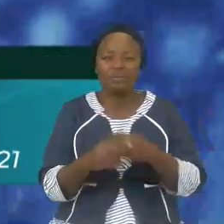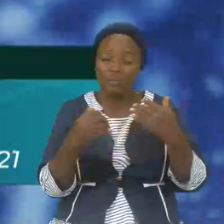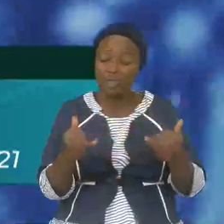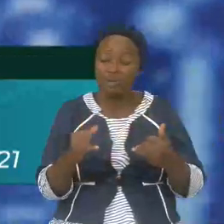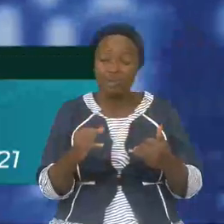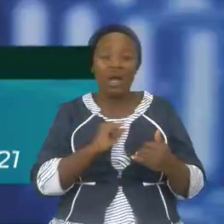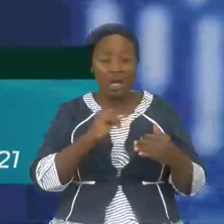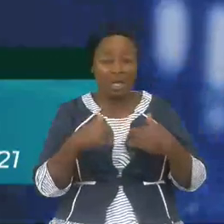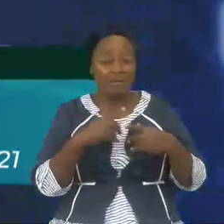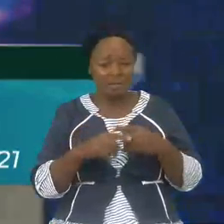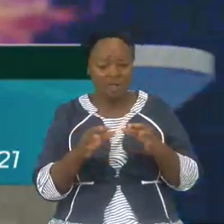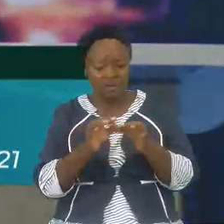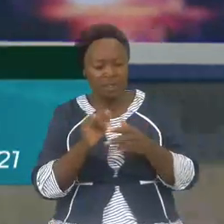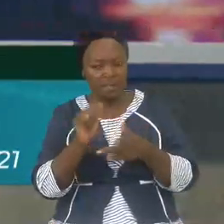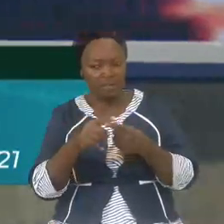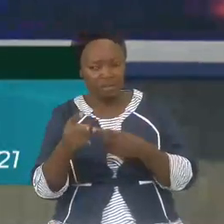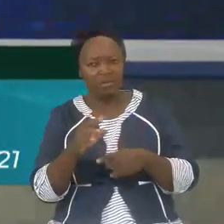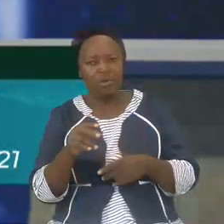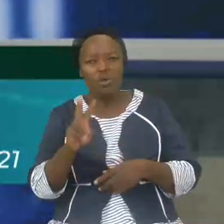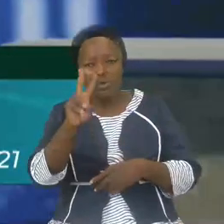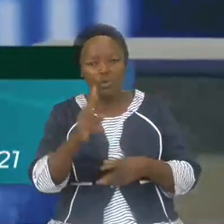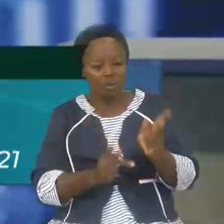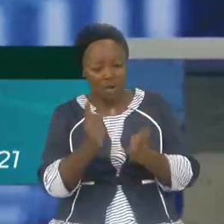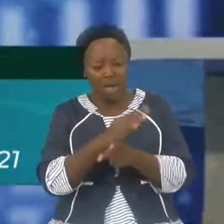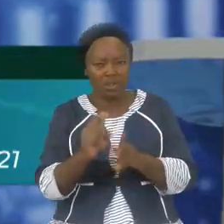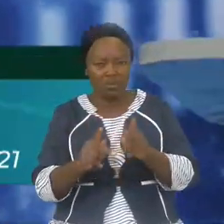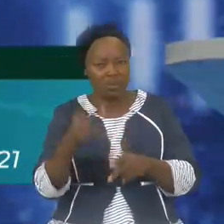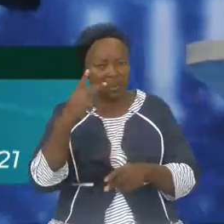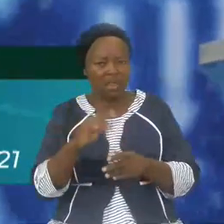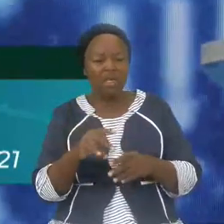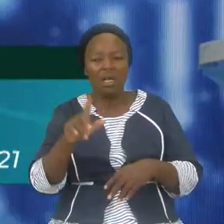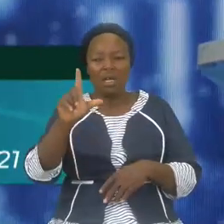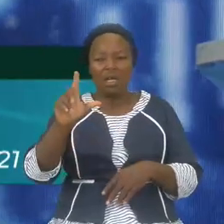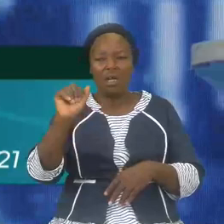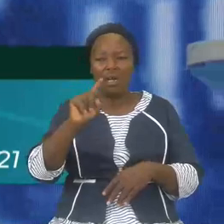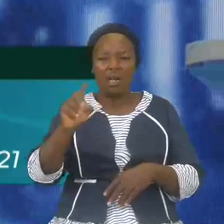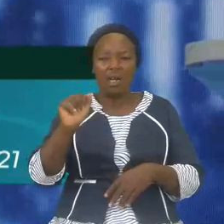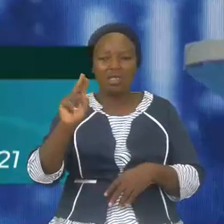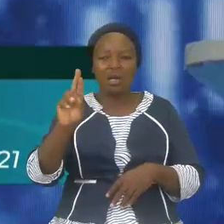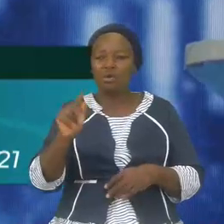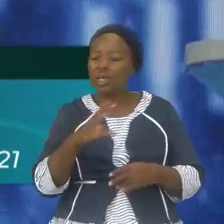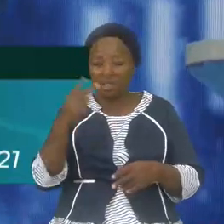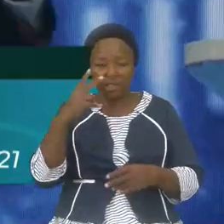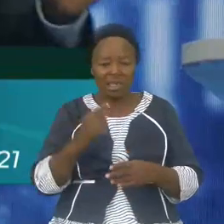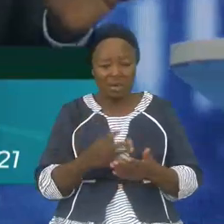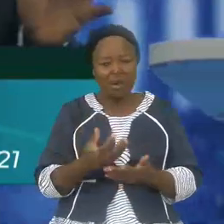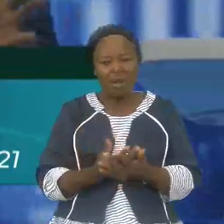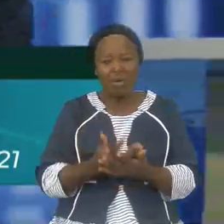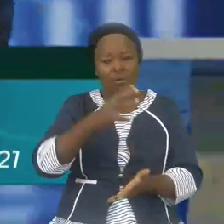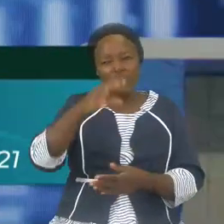vous l'expliquer? Deux types de personnes. Lazare, regardez l'homme